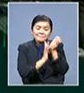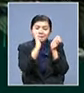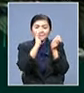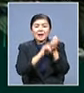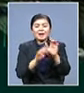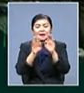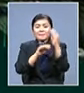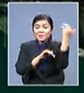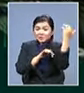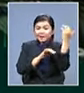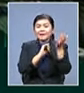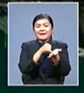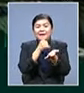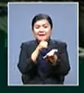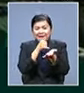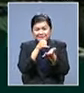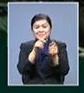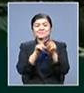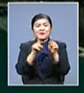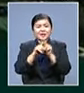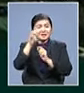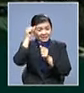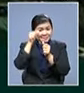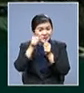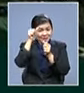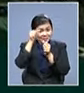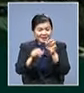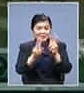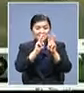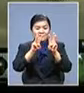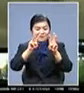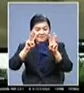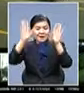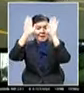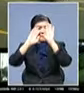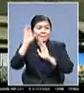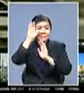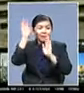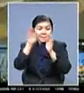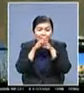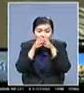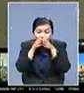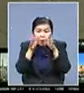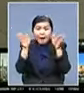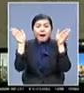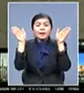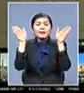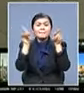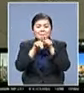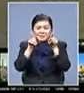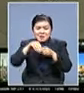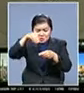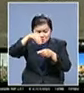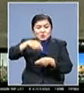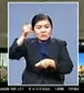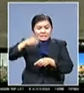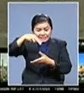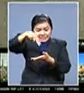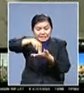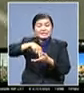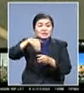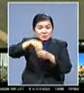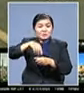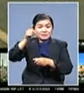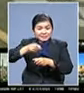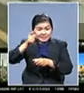ค่ะหลายคนรู้จักกันดีนะคะกับ Google StreetViewซึ่งก็เป็นภาพแบบ 360องศที่เหมือนกับเราเดินเข้าไปในสถานที่นั้นจริงๆนะคะ